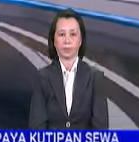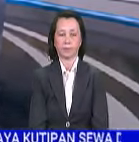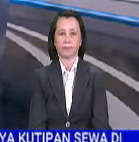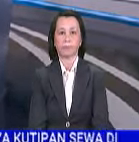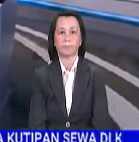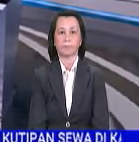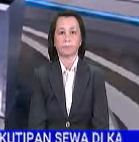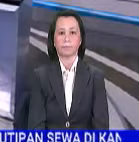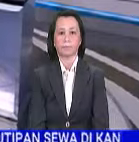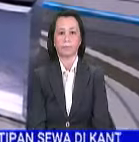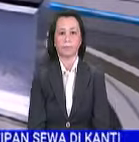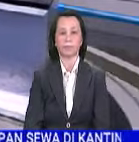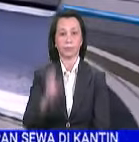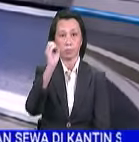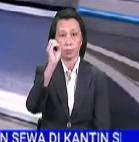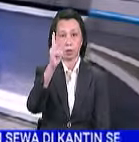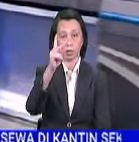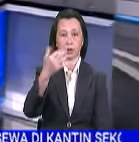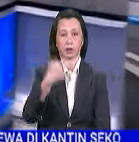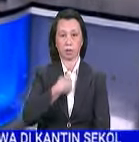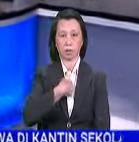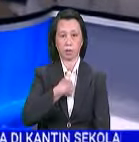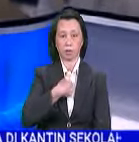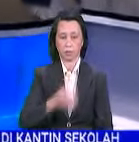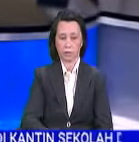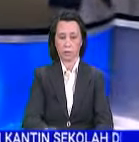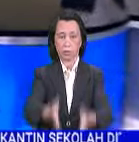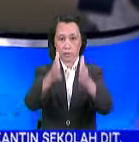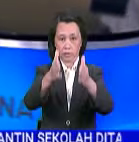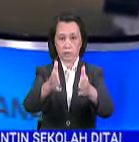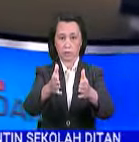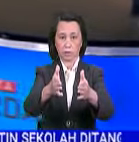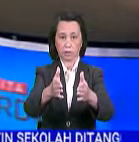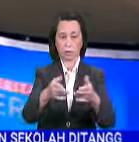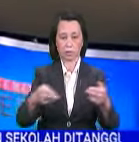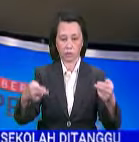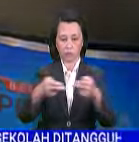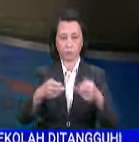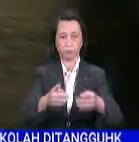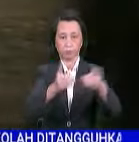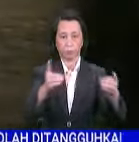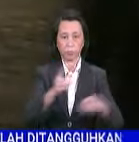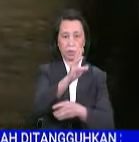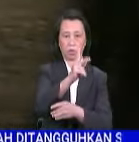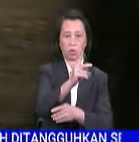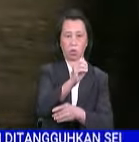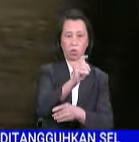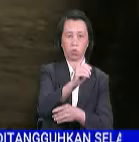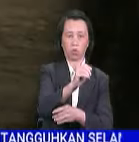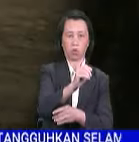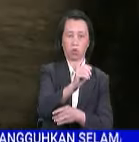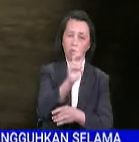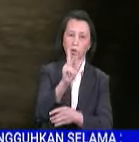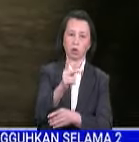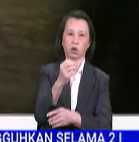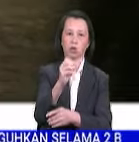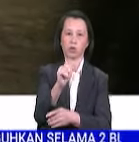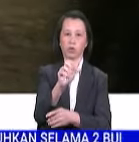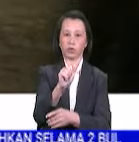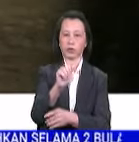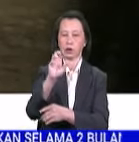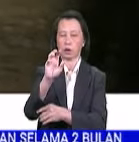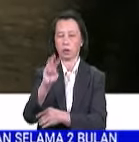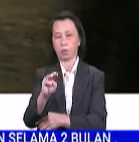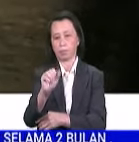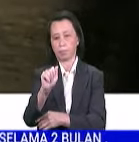Baiklah. Saya sekarang ini berada di laluan utama yang menghubungkan daerah Kota Marudu dan juga daerah Pitas, dua daerah